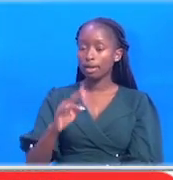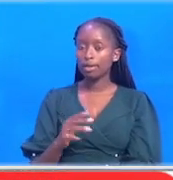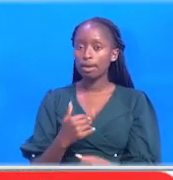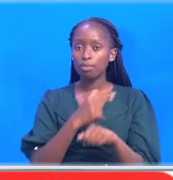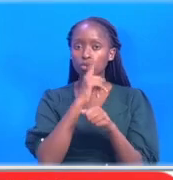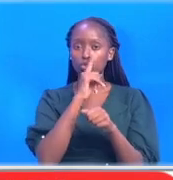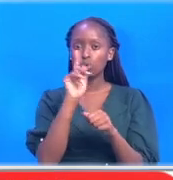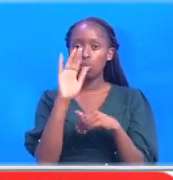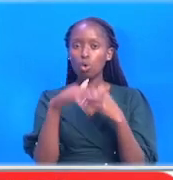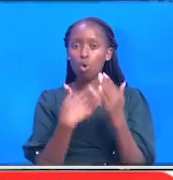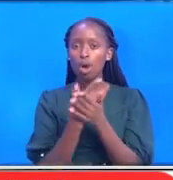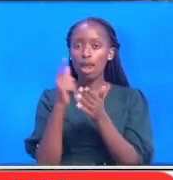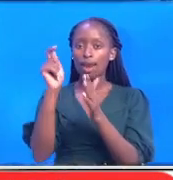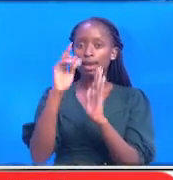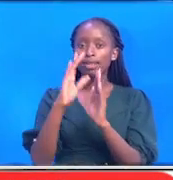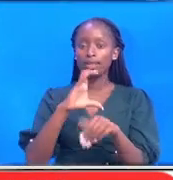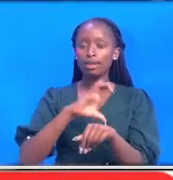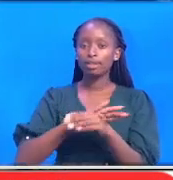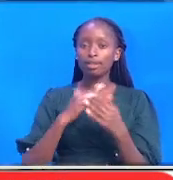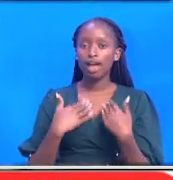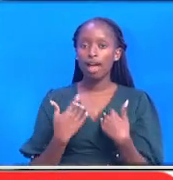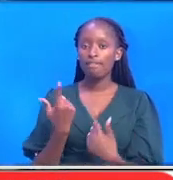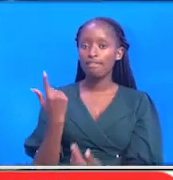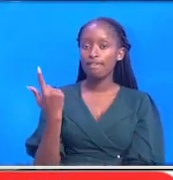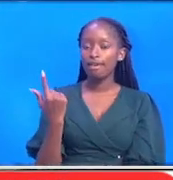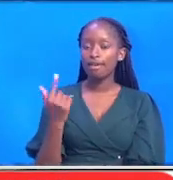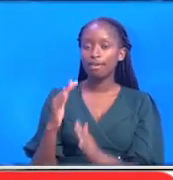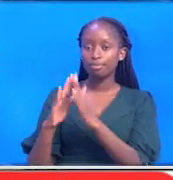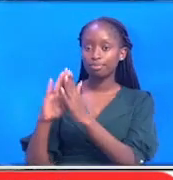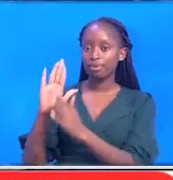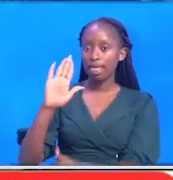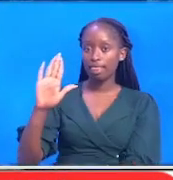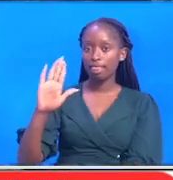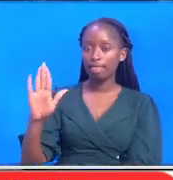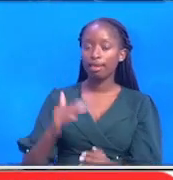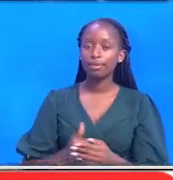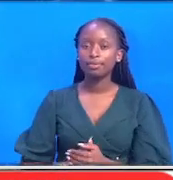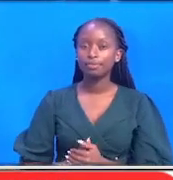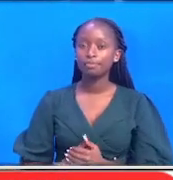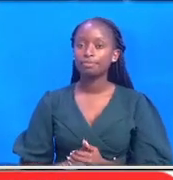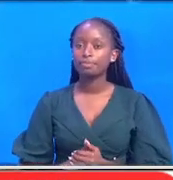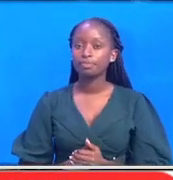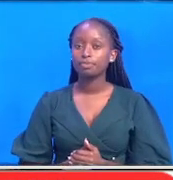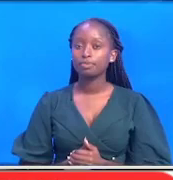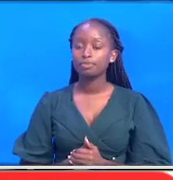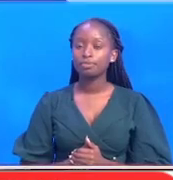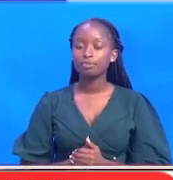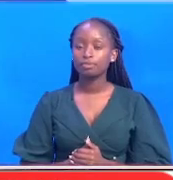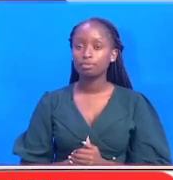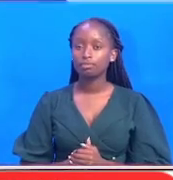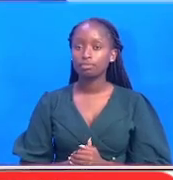kila Mkenya anapata nyumba hizo. Elizabeth Atieno, TV 47.